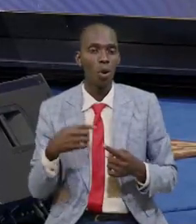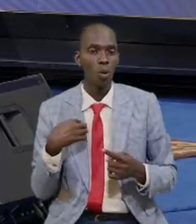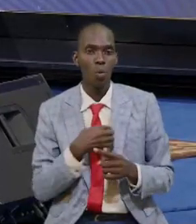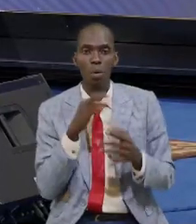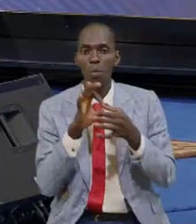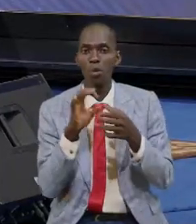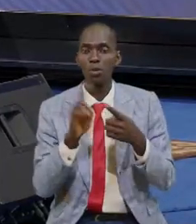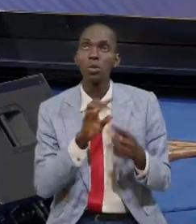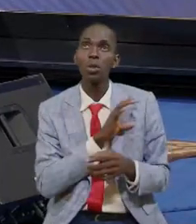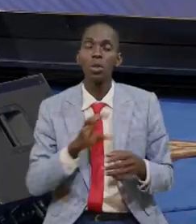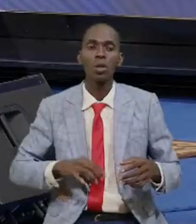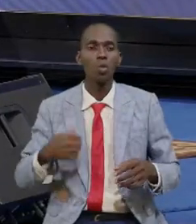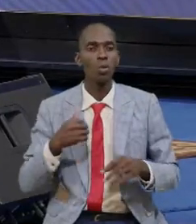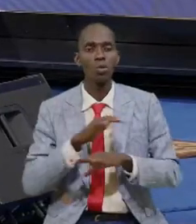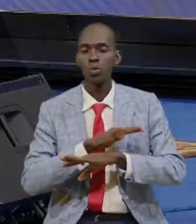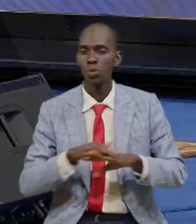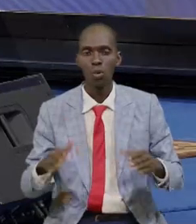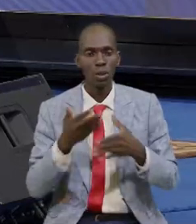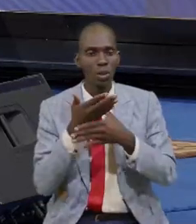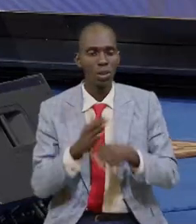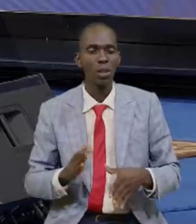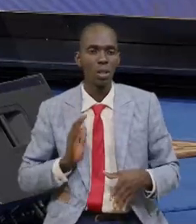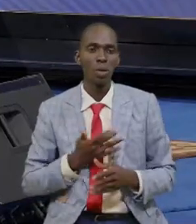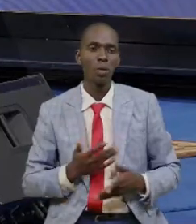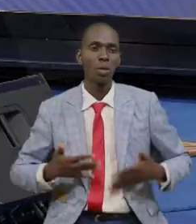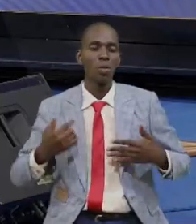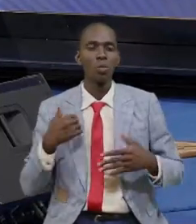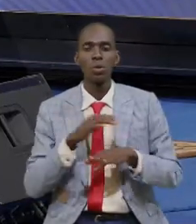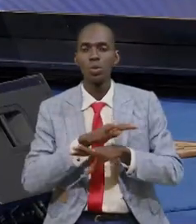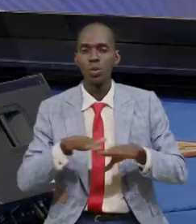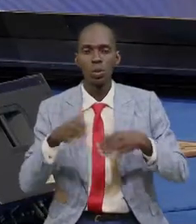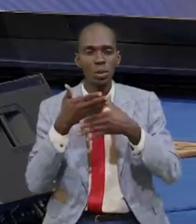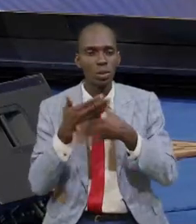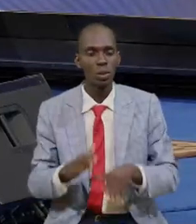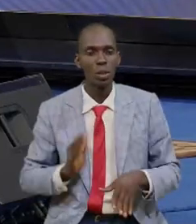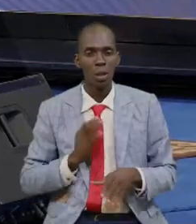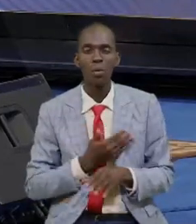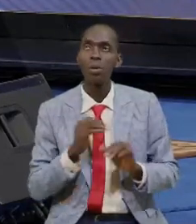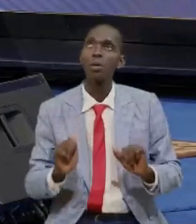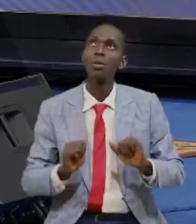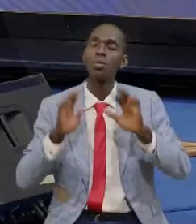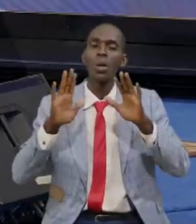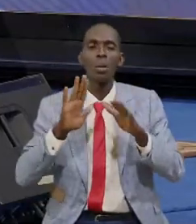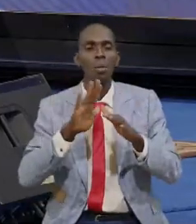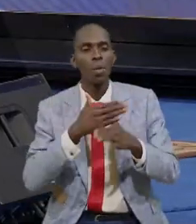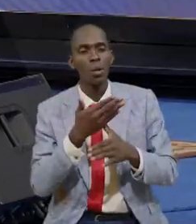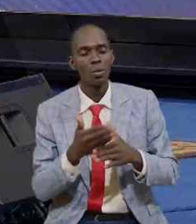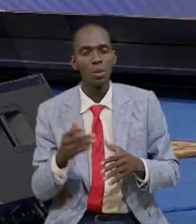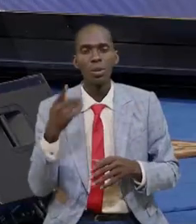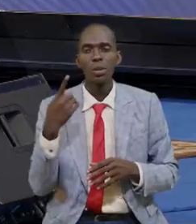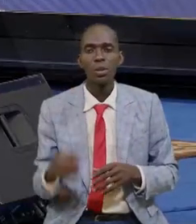à Christ là, nous ne partageons pas notre vie, ne partageons pas notre